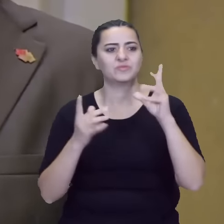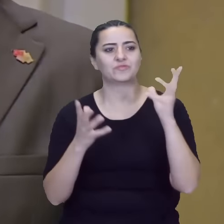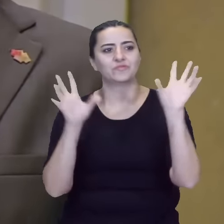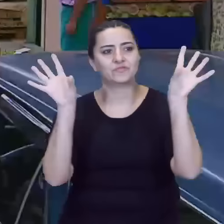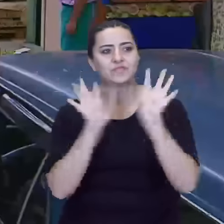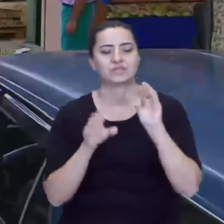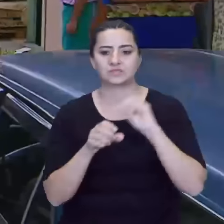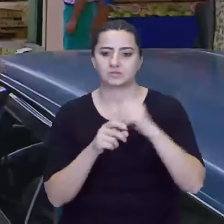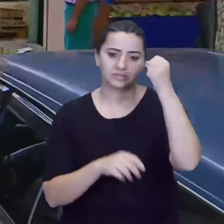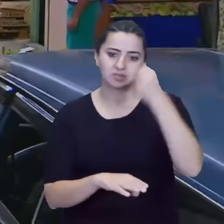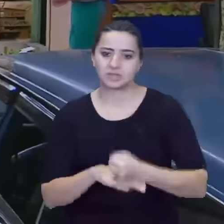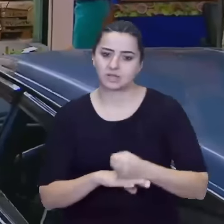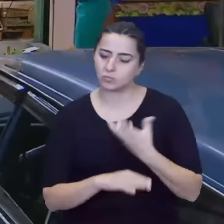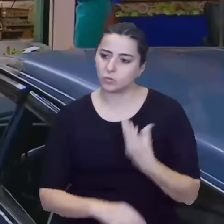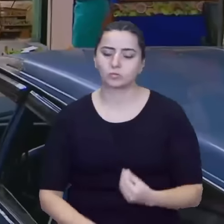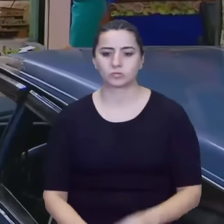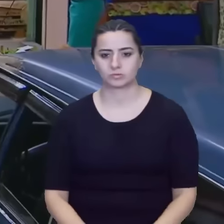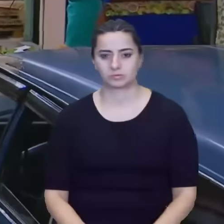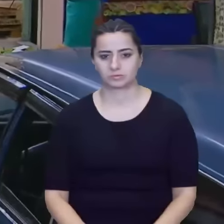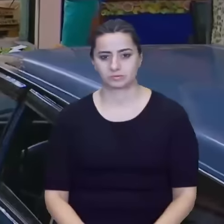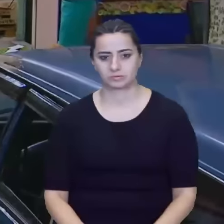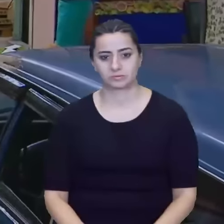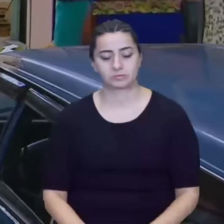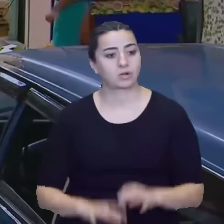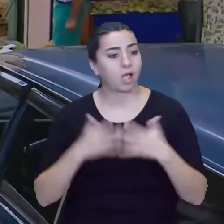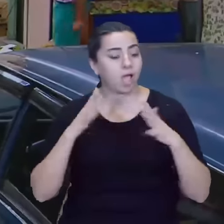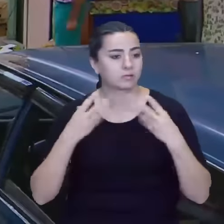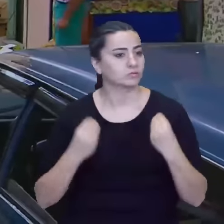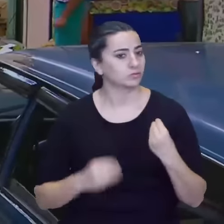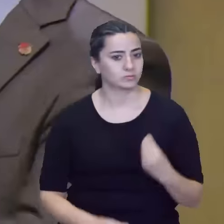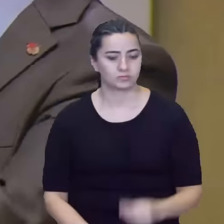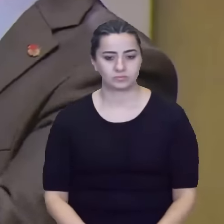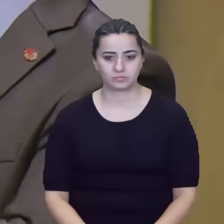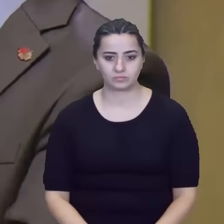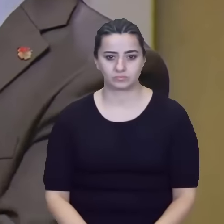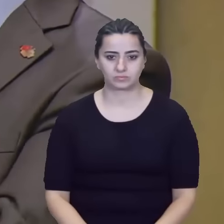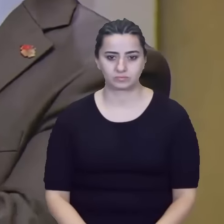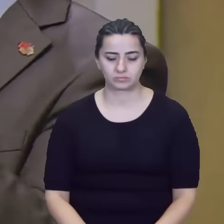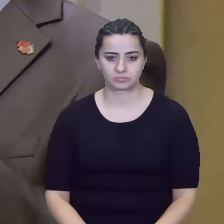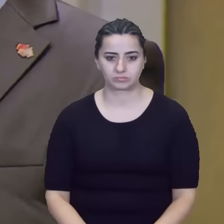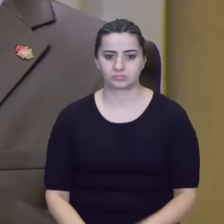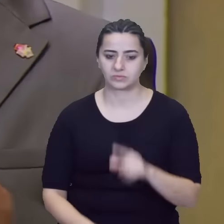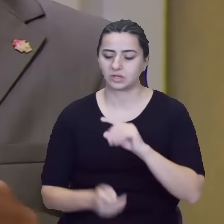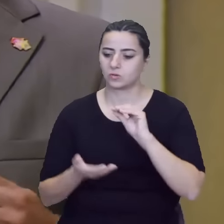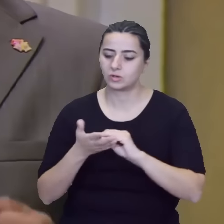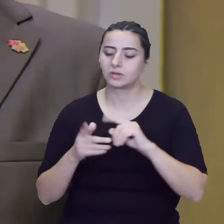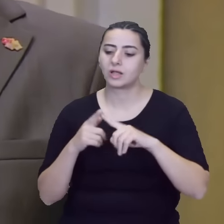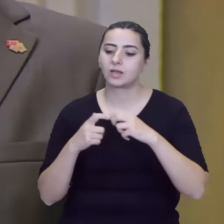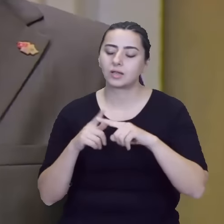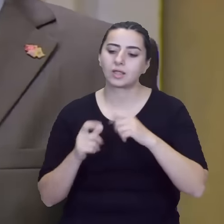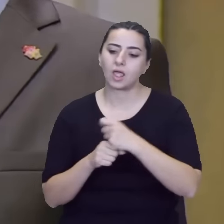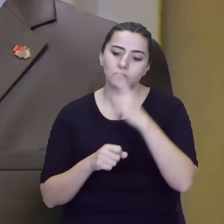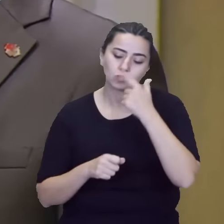dikerim yine halleder. İşte Allah ayna gibi çeker ha. Aslansınız. Şimdi Danyal'cığım sen hemen TRT Genel